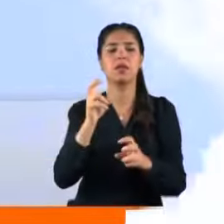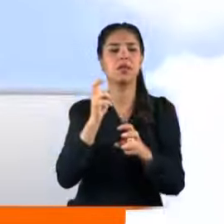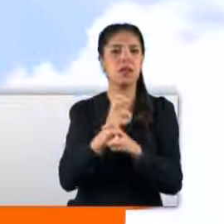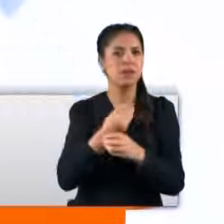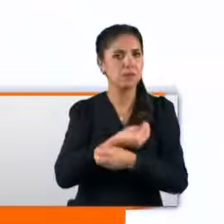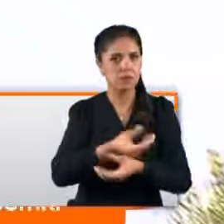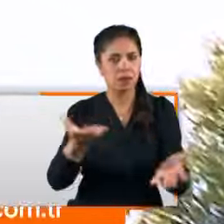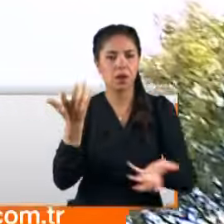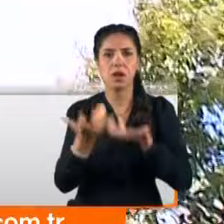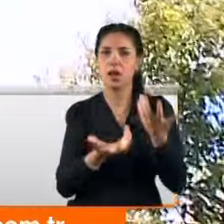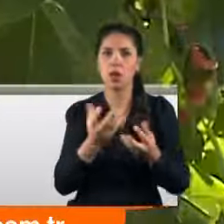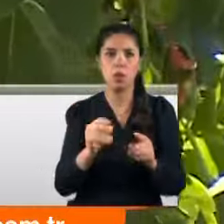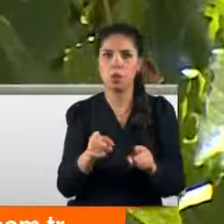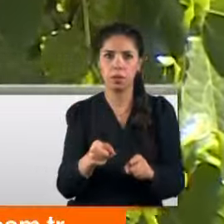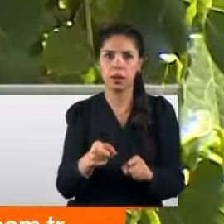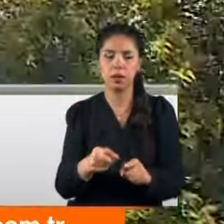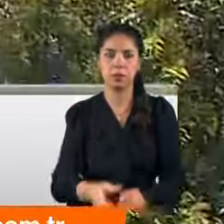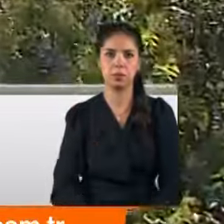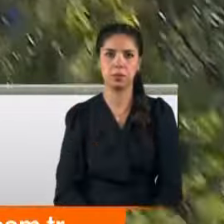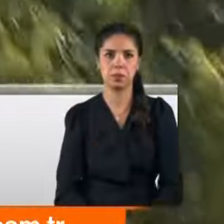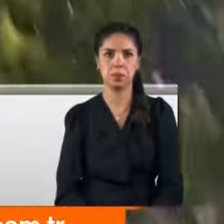yangın çıkması an meselesi.